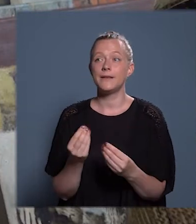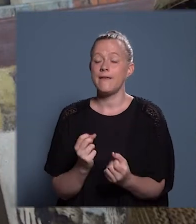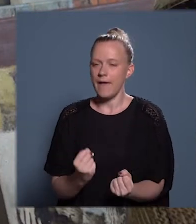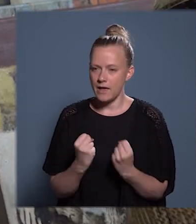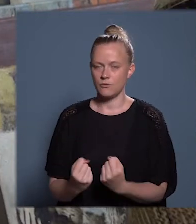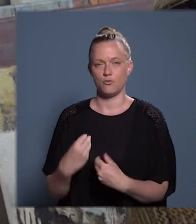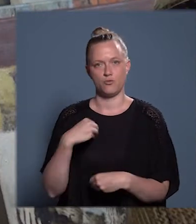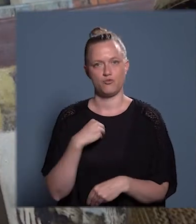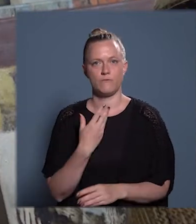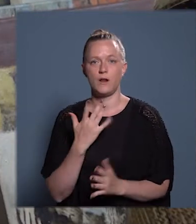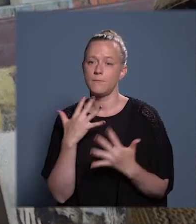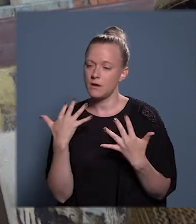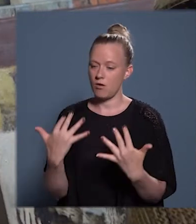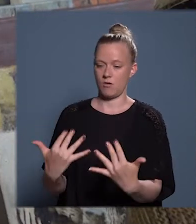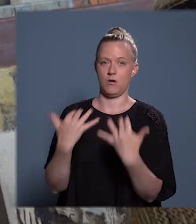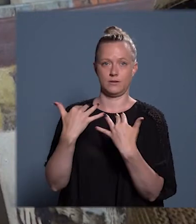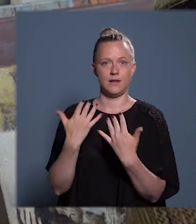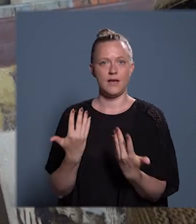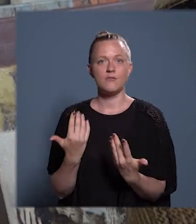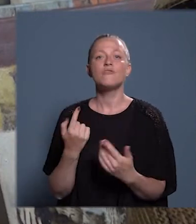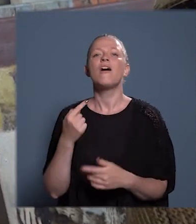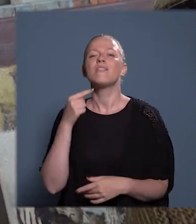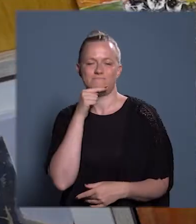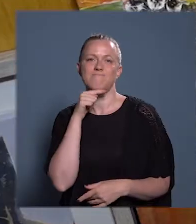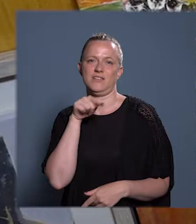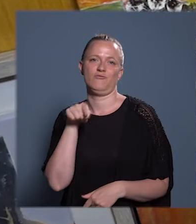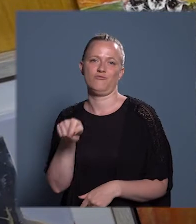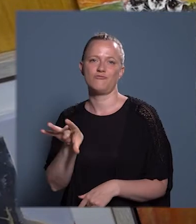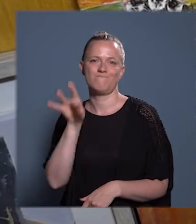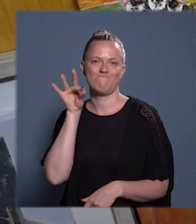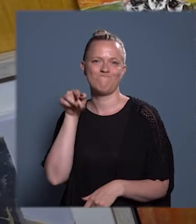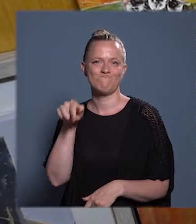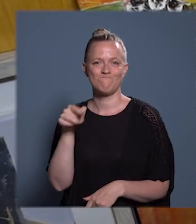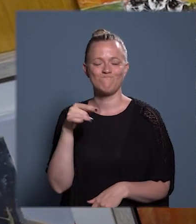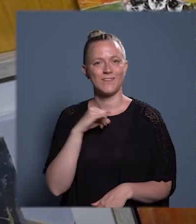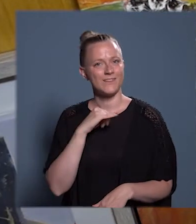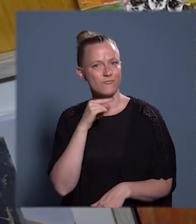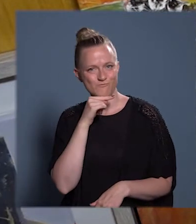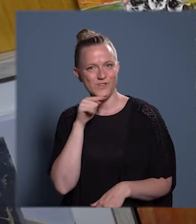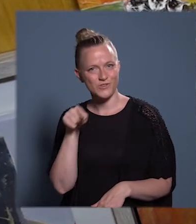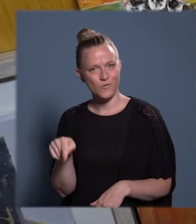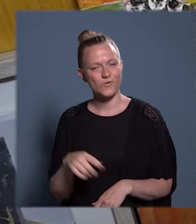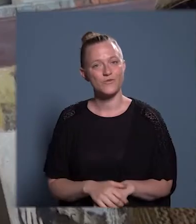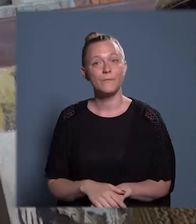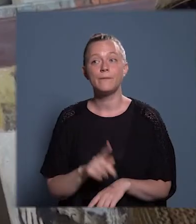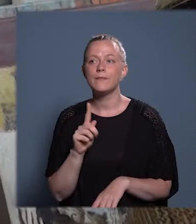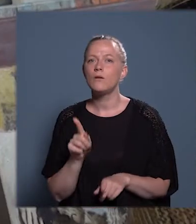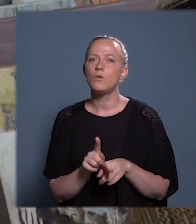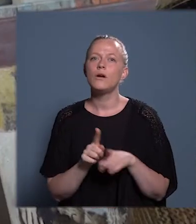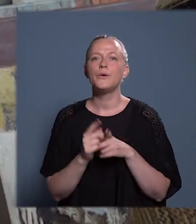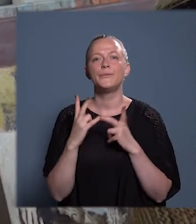valami hatás ér, akkor a pirosakat, hétekes pirosakat. Viszont amikor a